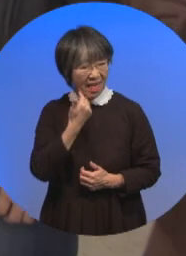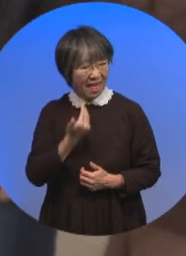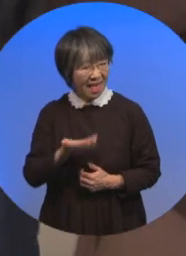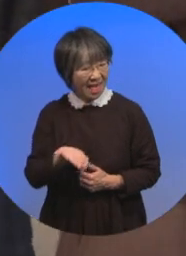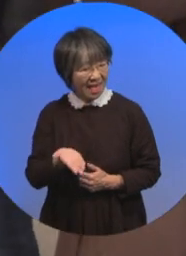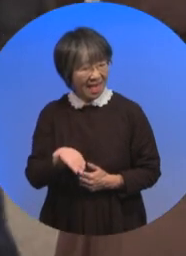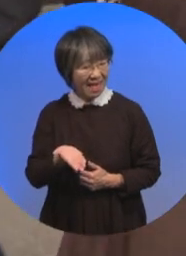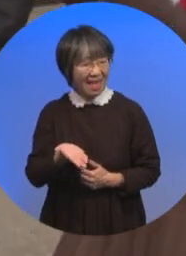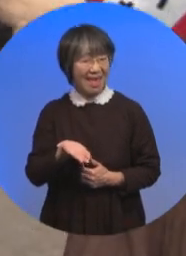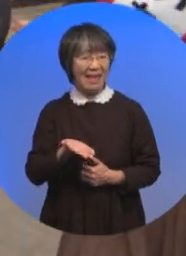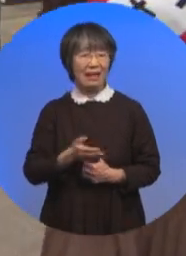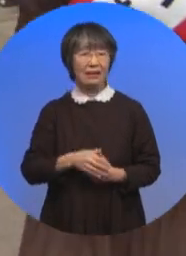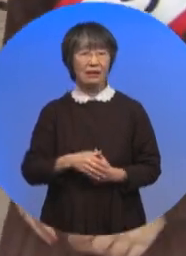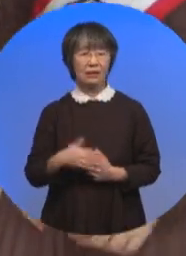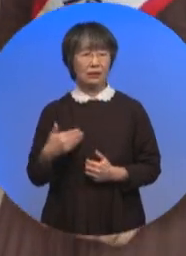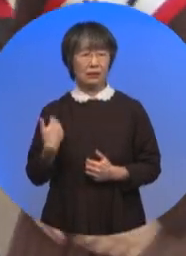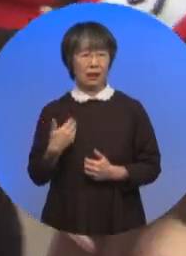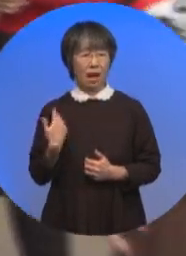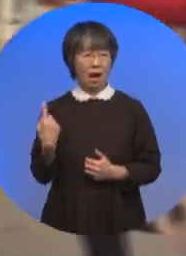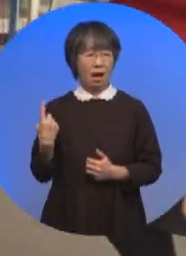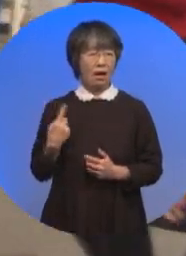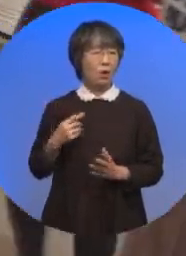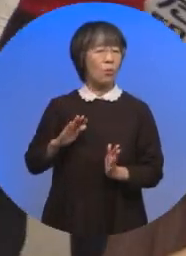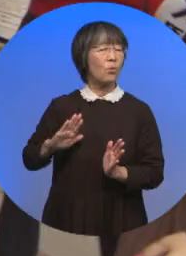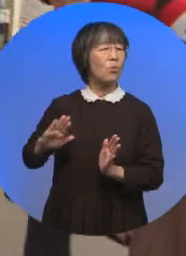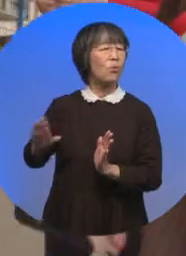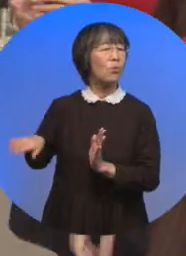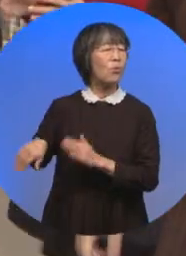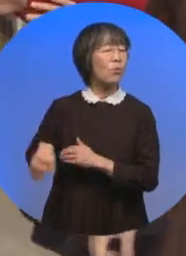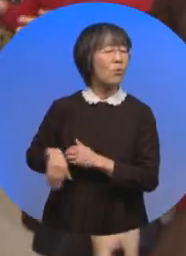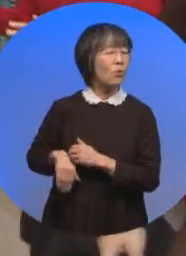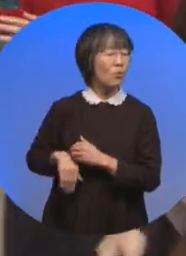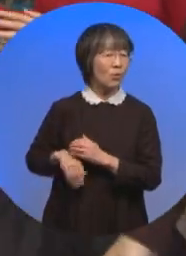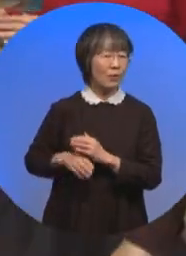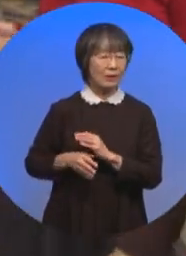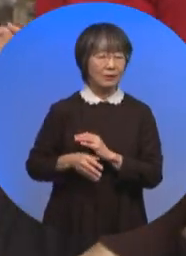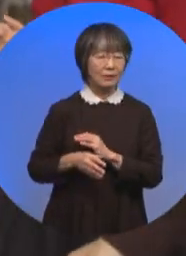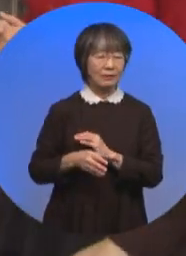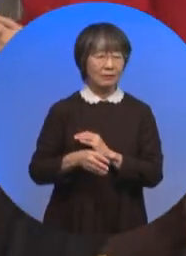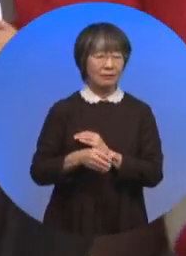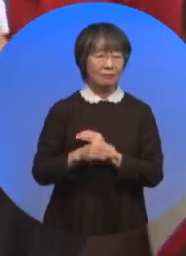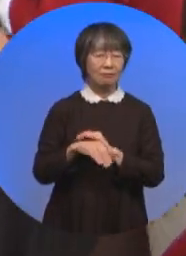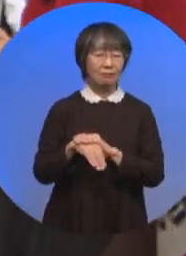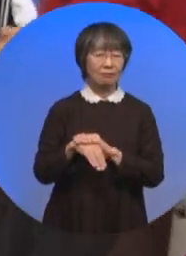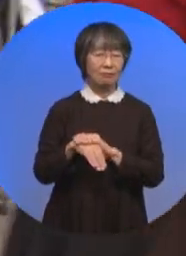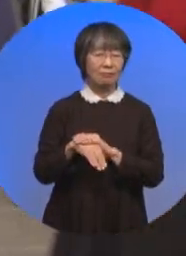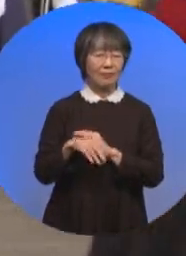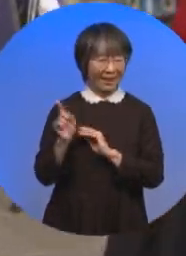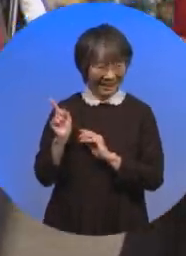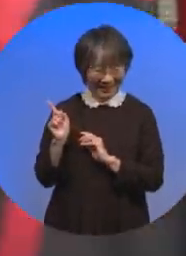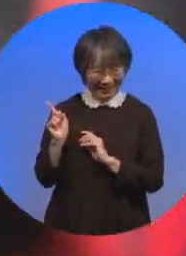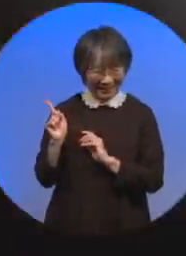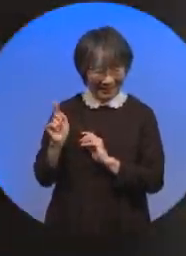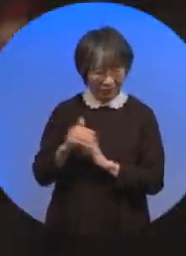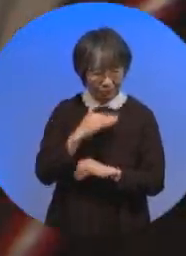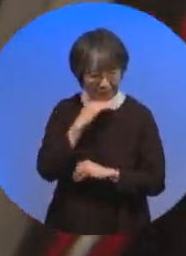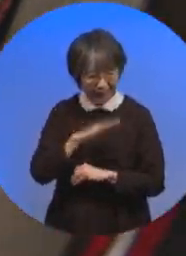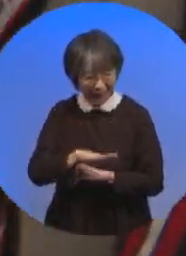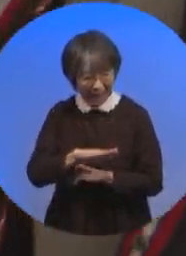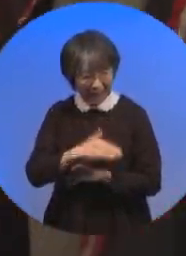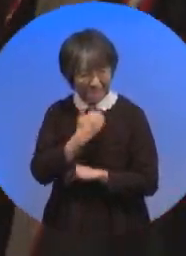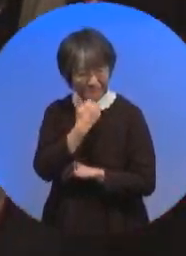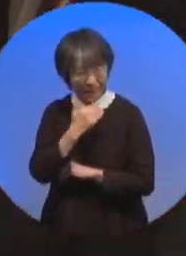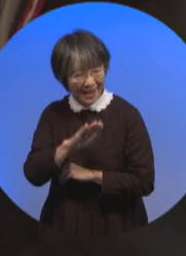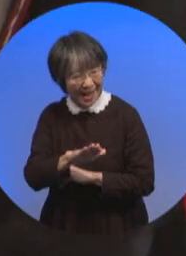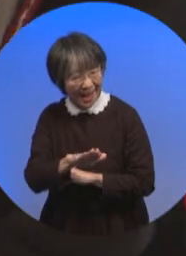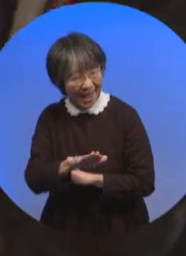らん人や、じゃあ行こう 行こう行こう、うん、誰や、全然知らんおっさんやん、 ちょっと待ってください、ちょっと待ってください、ちょっと待ってください、ちょっとマウンド勝手に入るのやめてもら